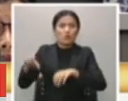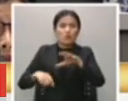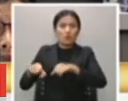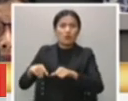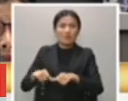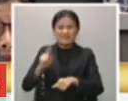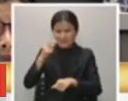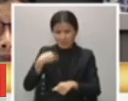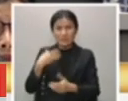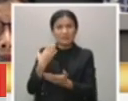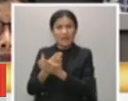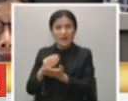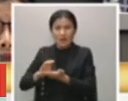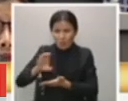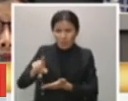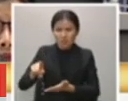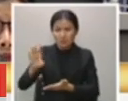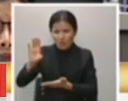เพื่อพี่น้องประชาชน